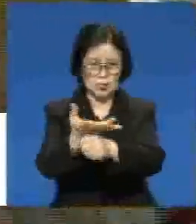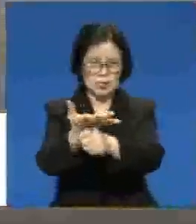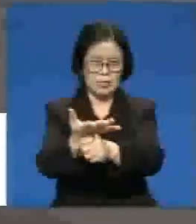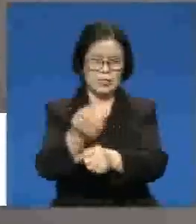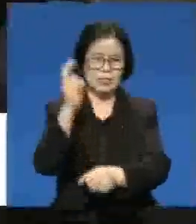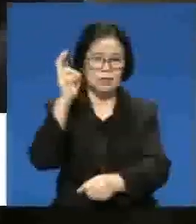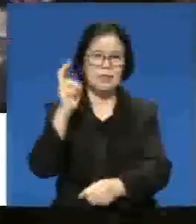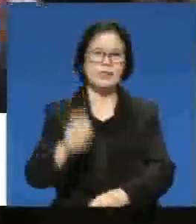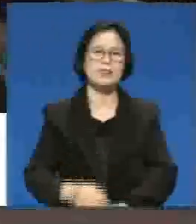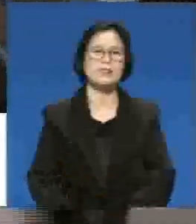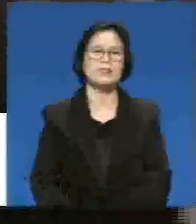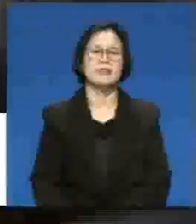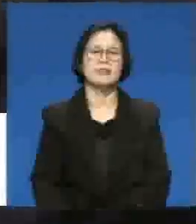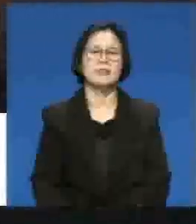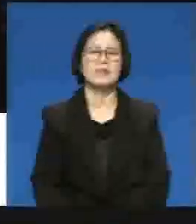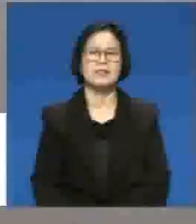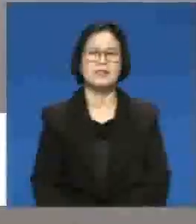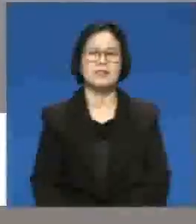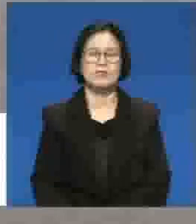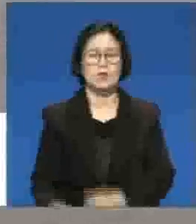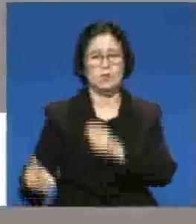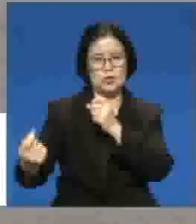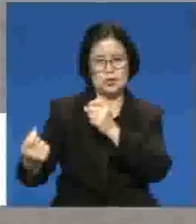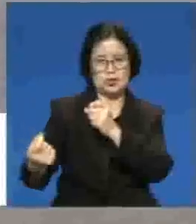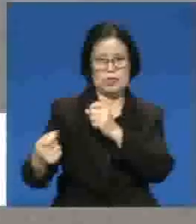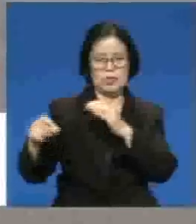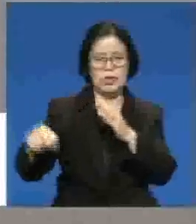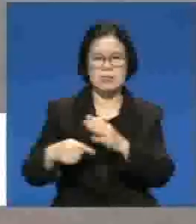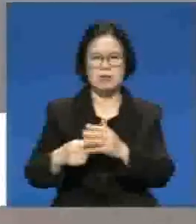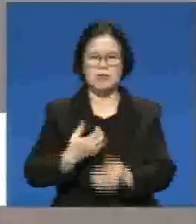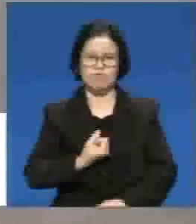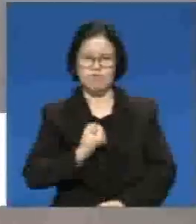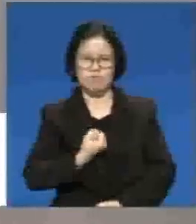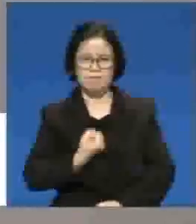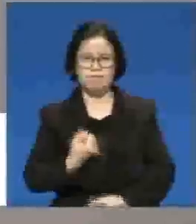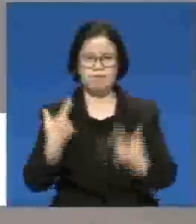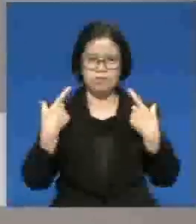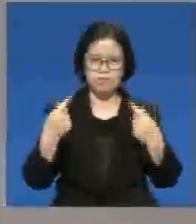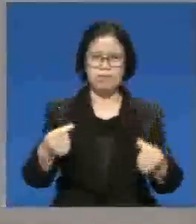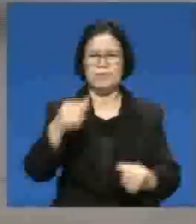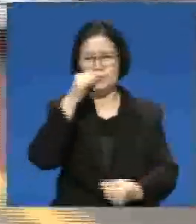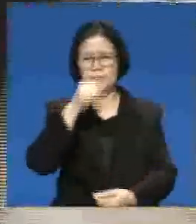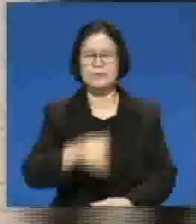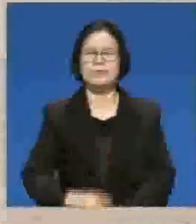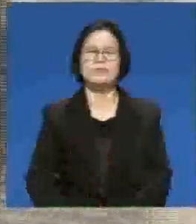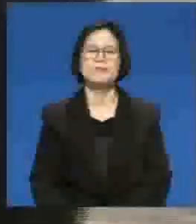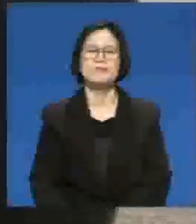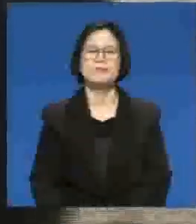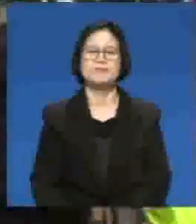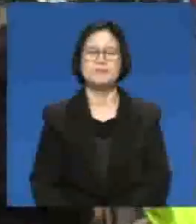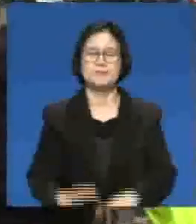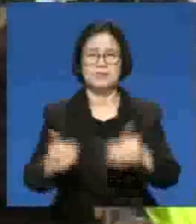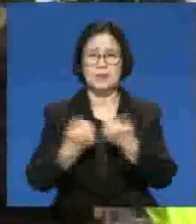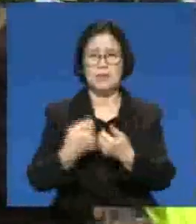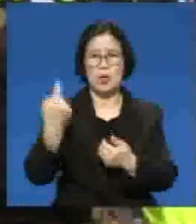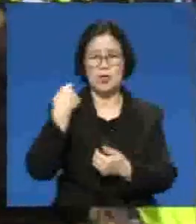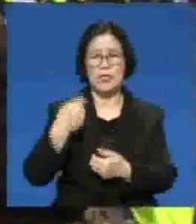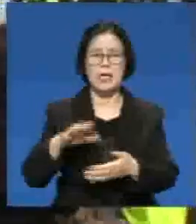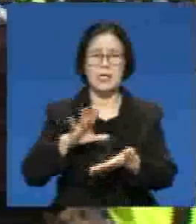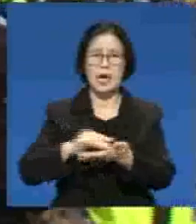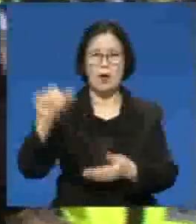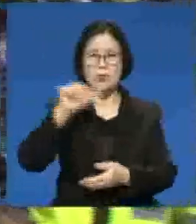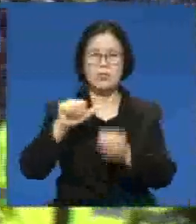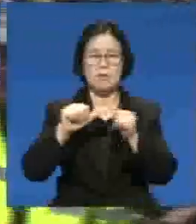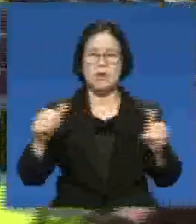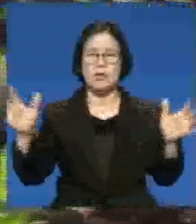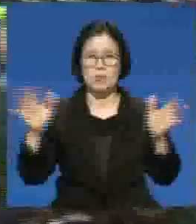것으로 전해졌습니다. 보수 진영 내에서도 앙금이 여전한 상황인 겁니다. 반면 어제 약 5천 명이